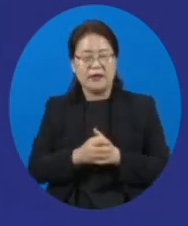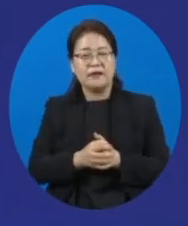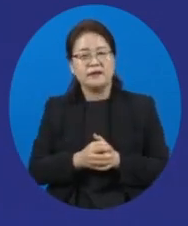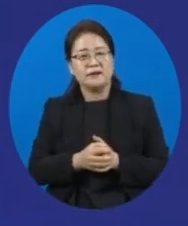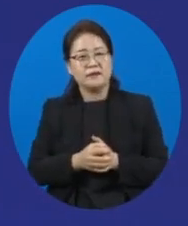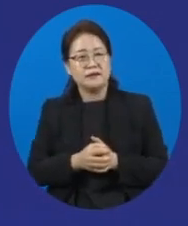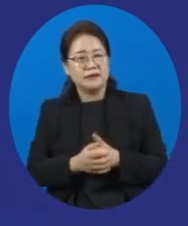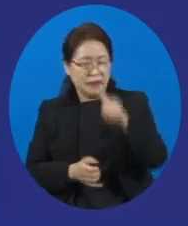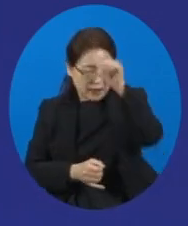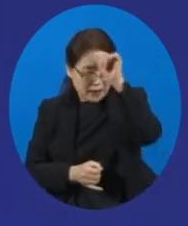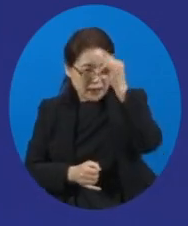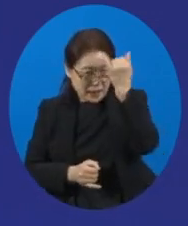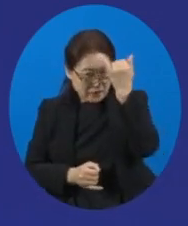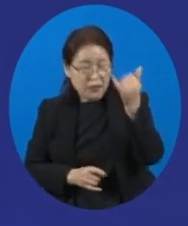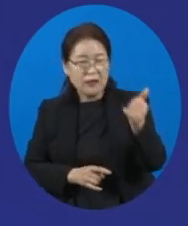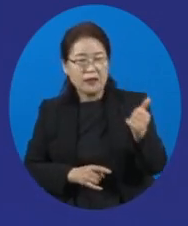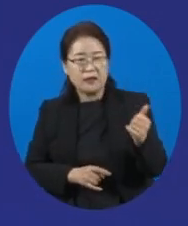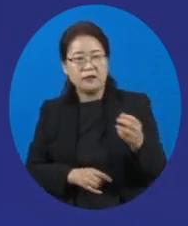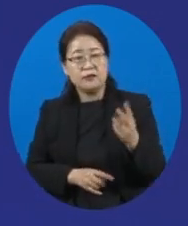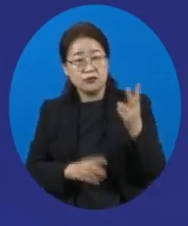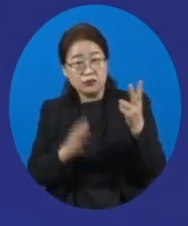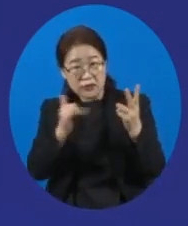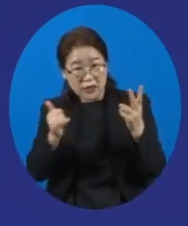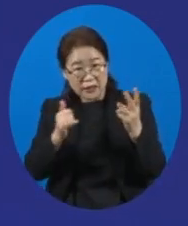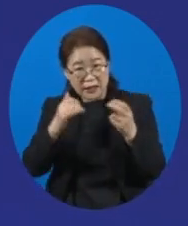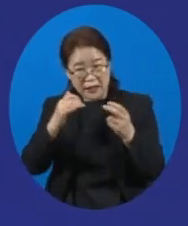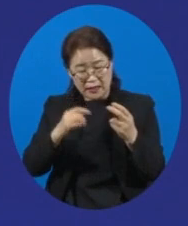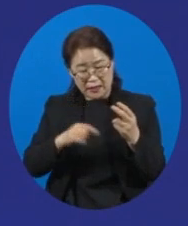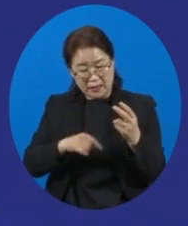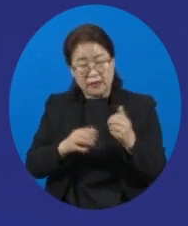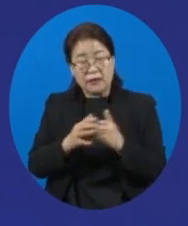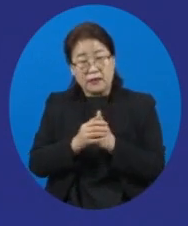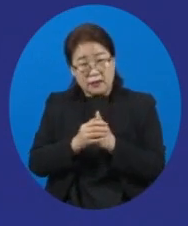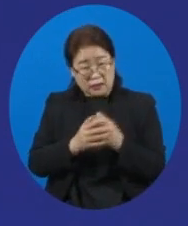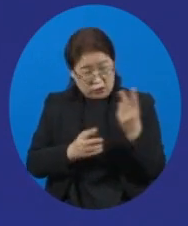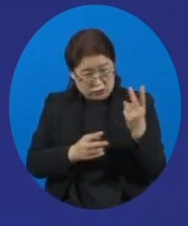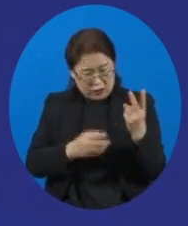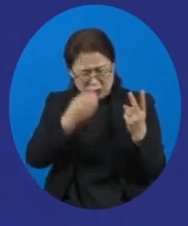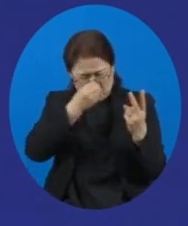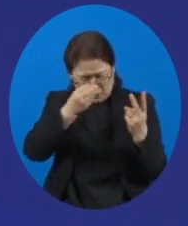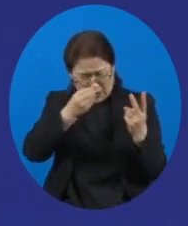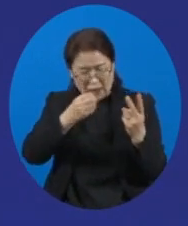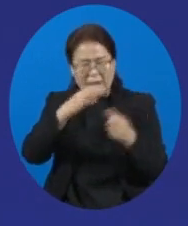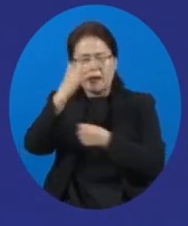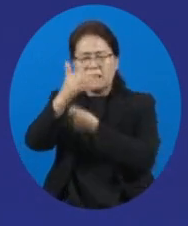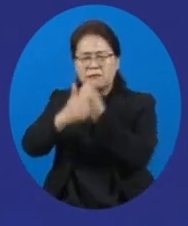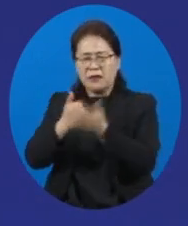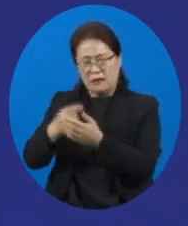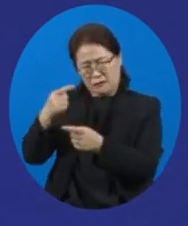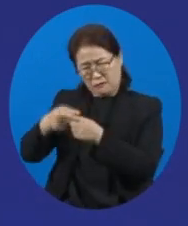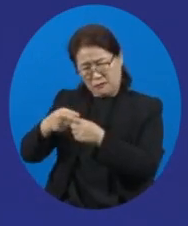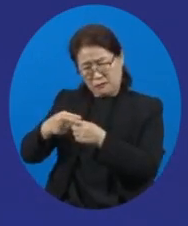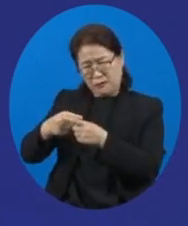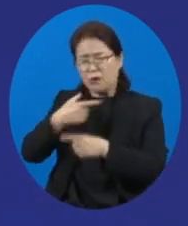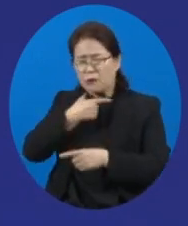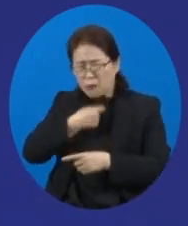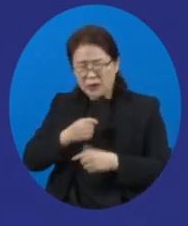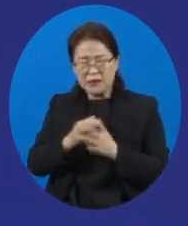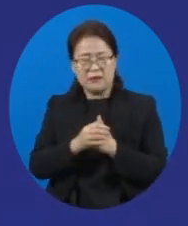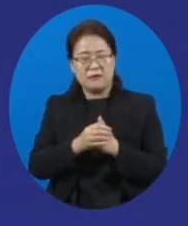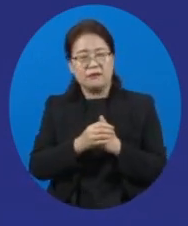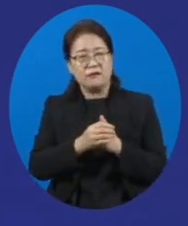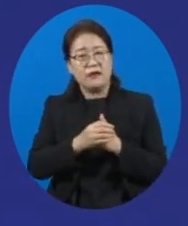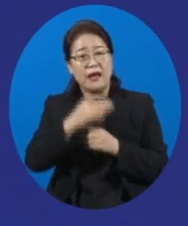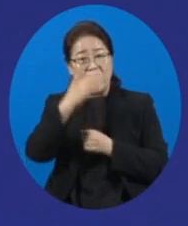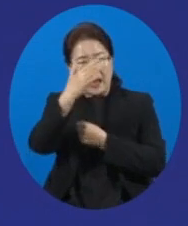아담과 하와는 자신들이 하나님과 같이 되려고 하는 교만한 마음 때문에 하나님과의 언약을 파기하고